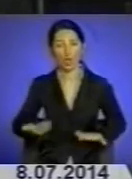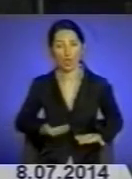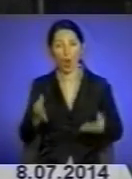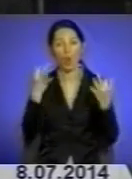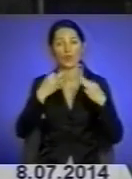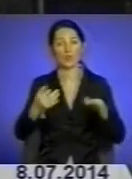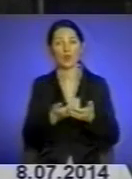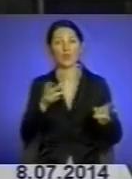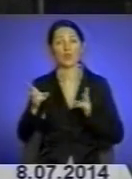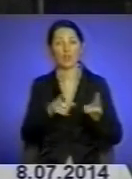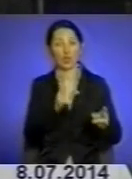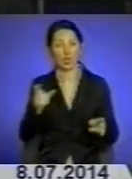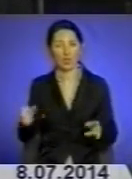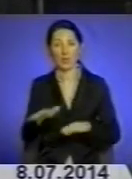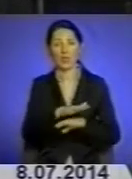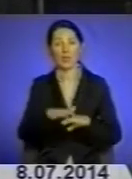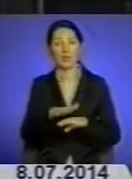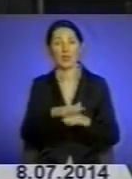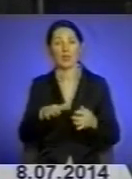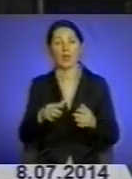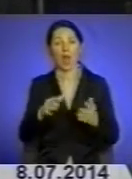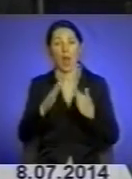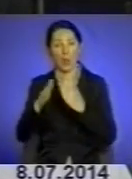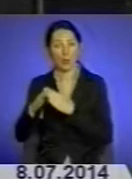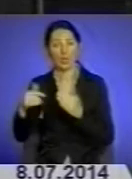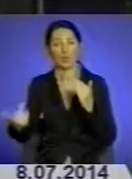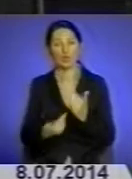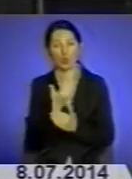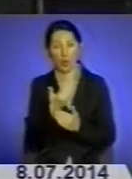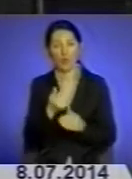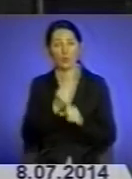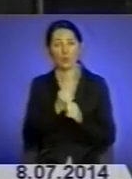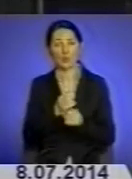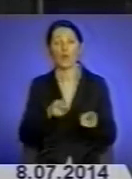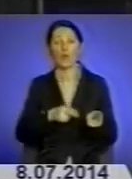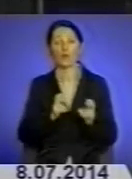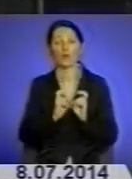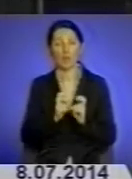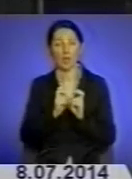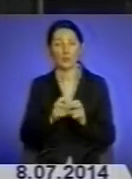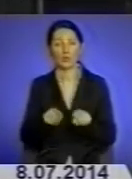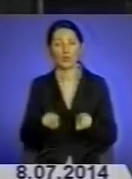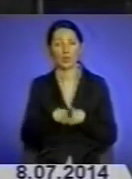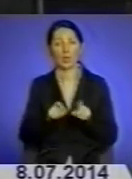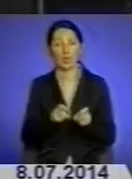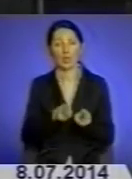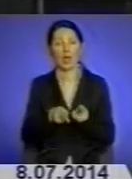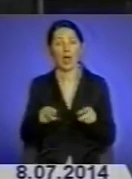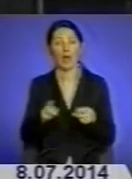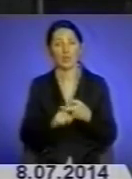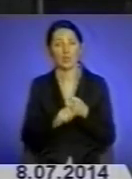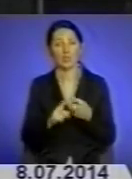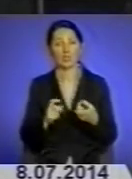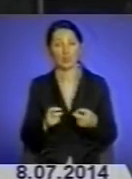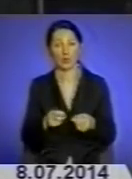від терористів населених пунктах знову запрацював транспорт і відділення зв'язку. Також незабаром відремонтують зруйновані